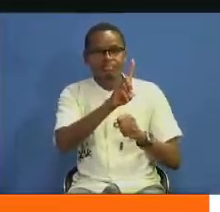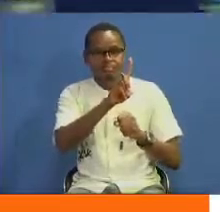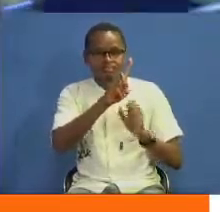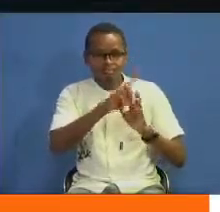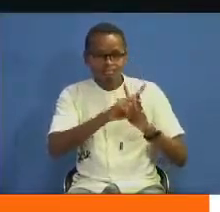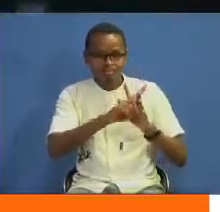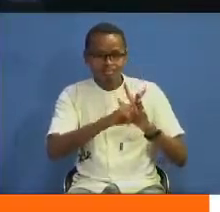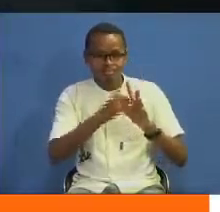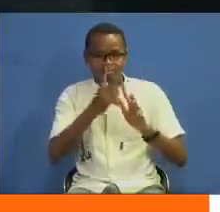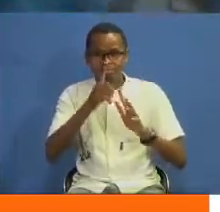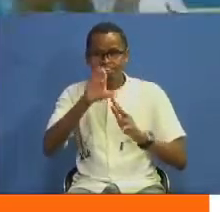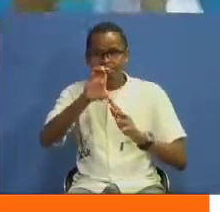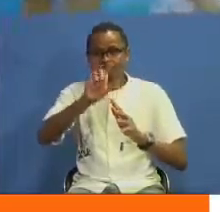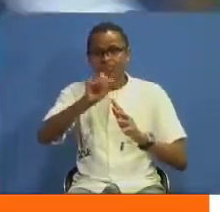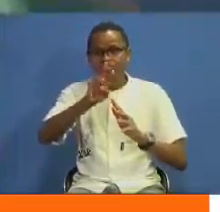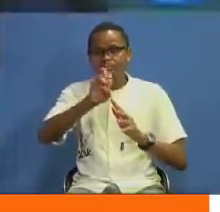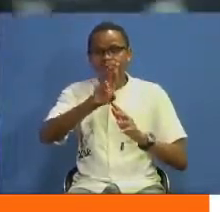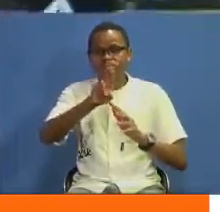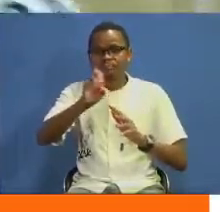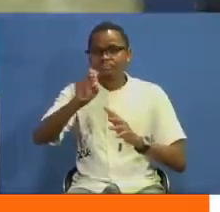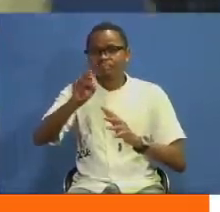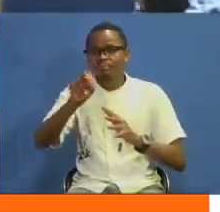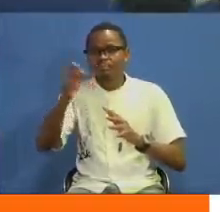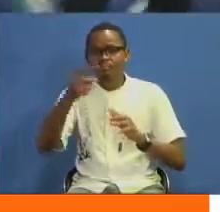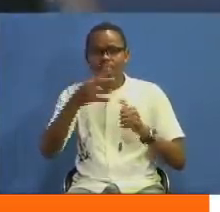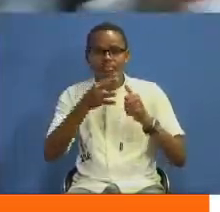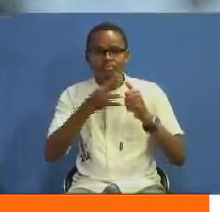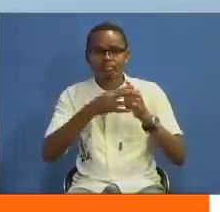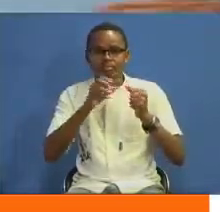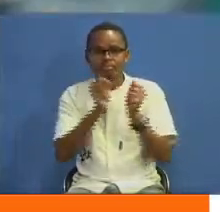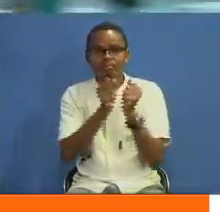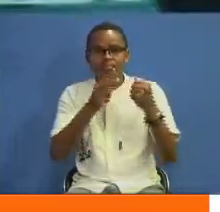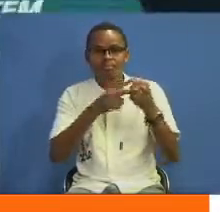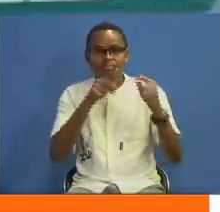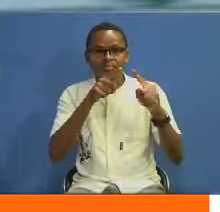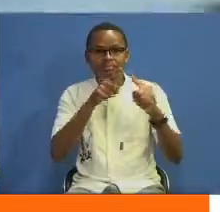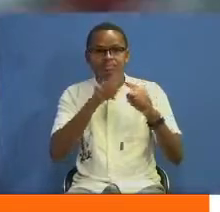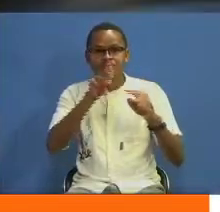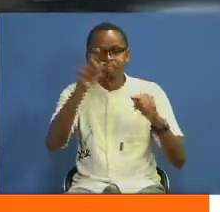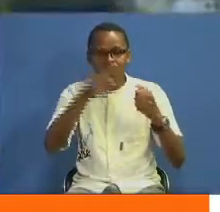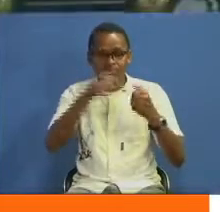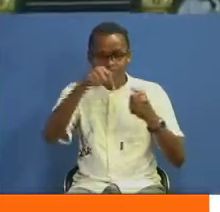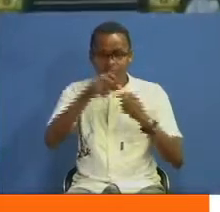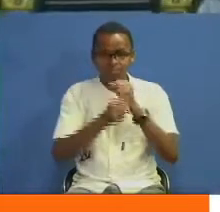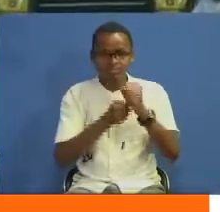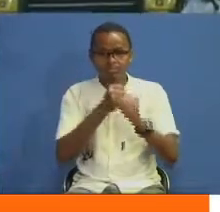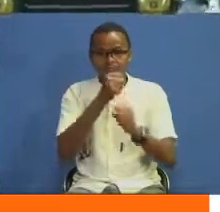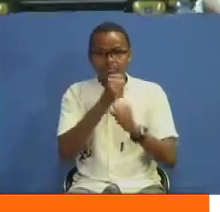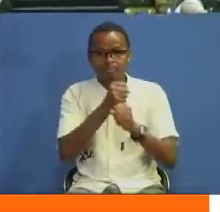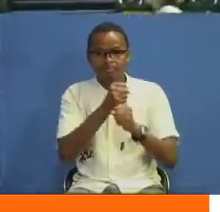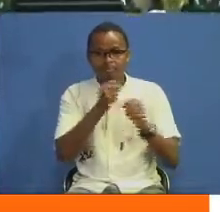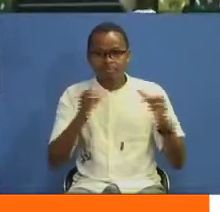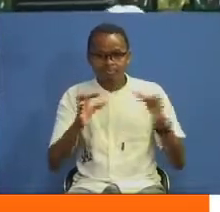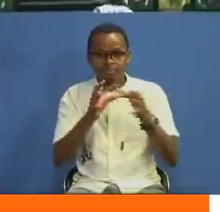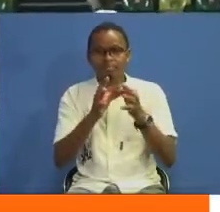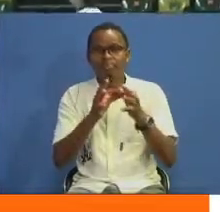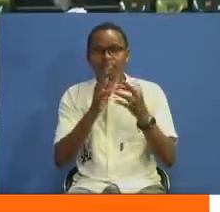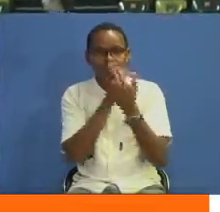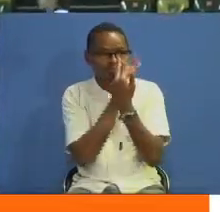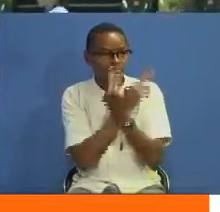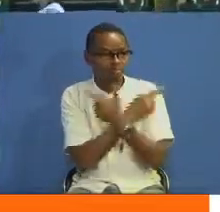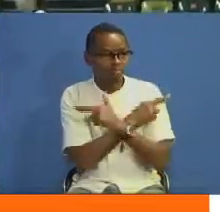yatakayoandaliwa Yaounde, Cameroon, kati ya Septemba 17 na 26 mwaka huu. Kenya iliingia kwenye kipindi cha